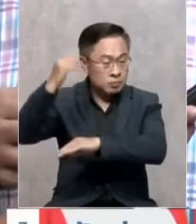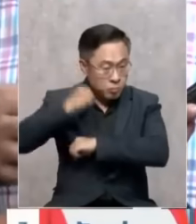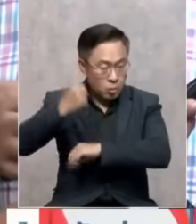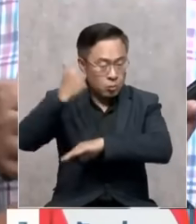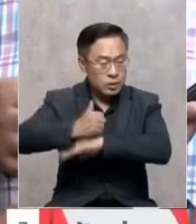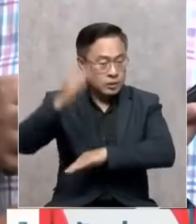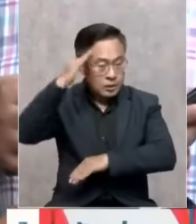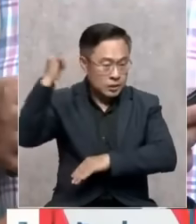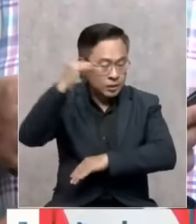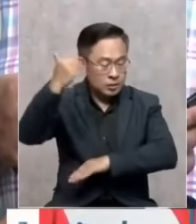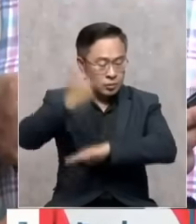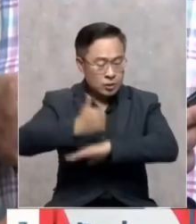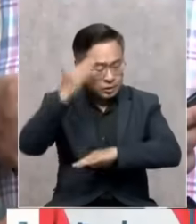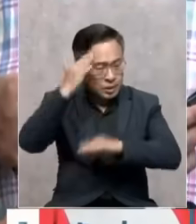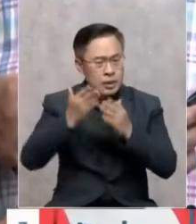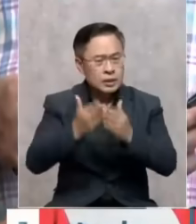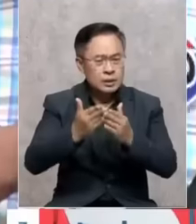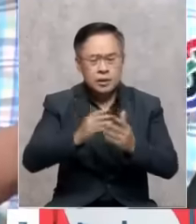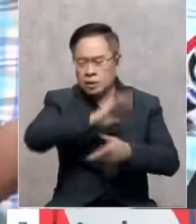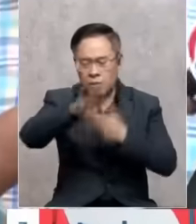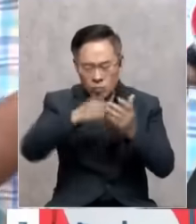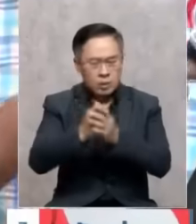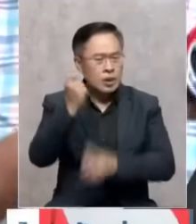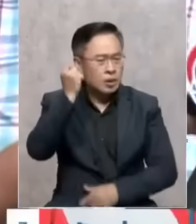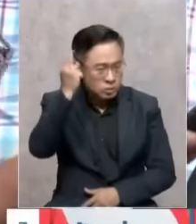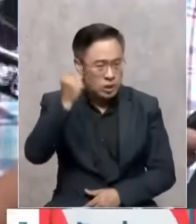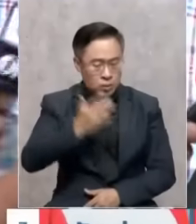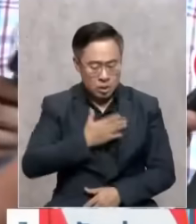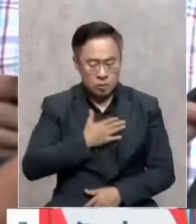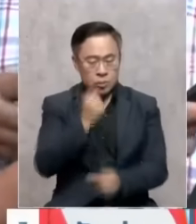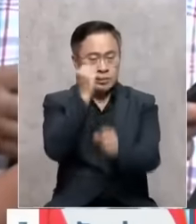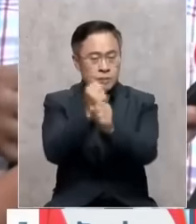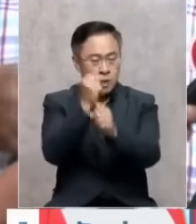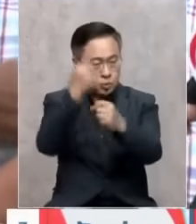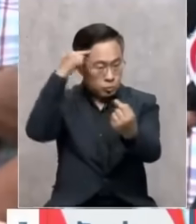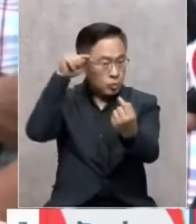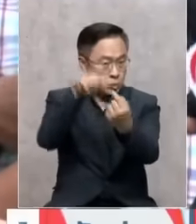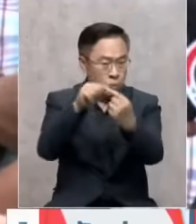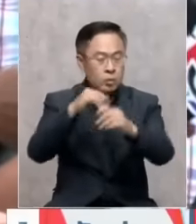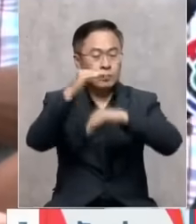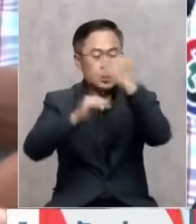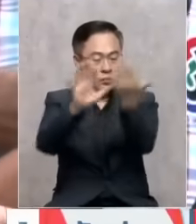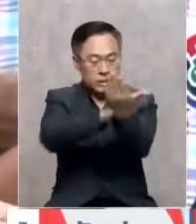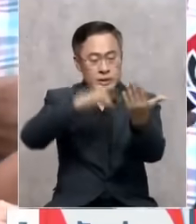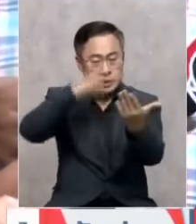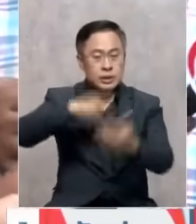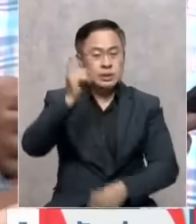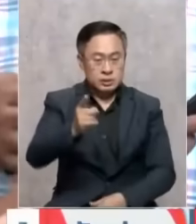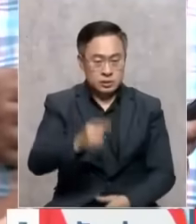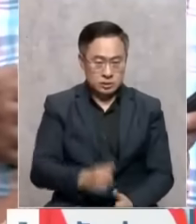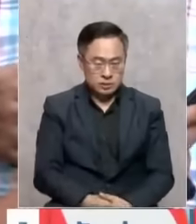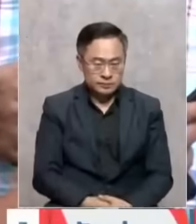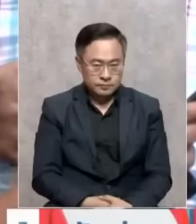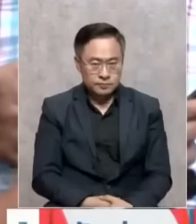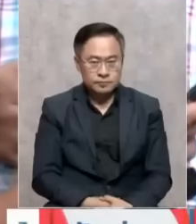หารเองก็ไม่มีปัญหาครับ วันนี้มาพบท่านอดีตรัฐมนตรีกลาโหมก็